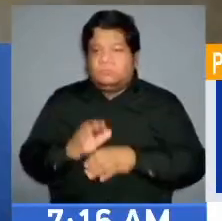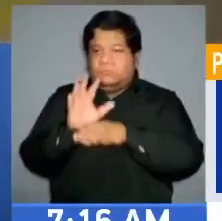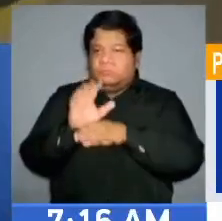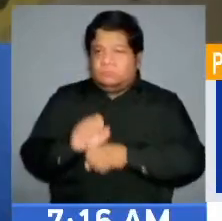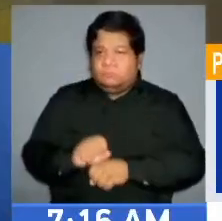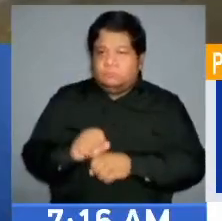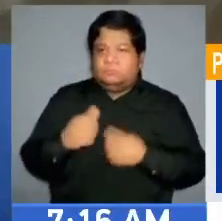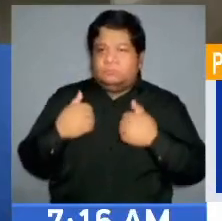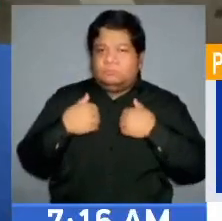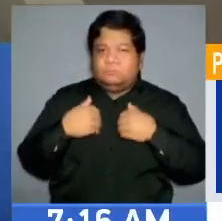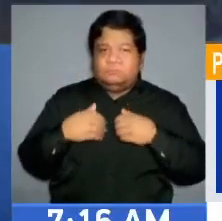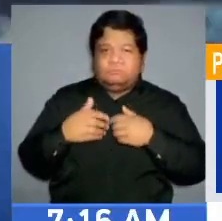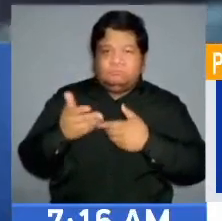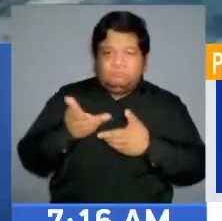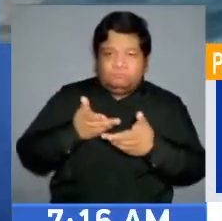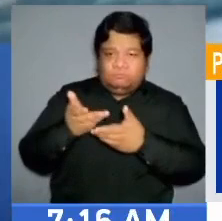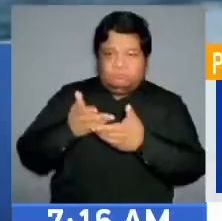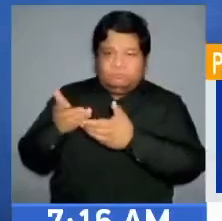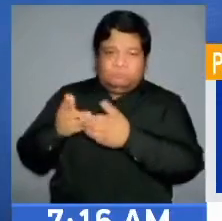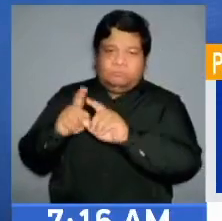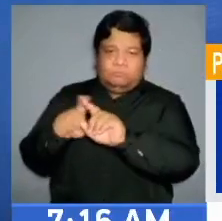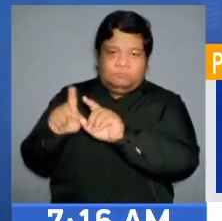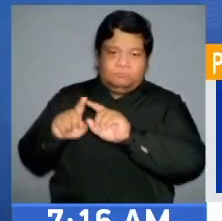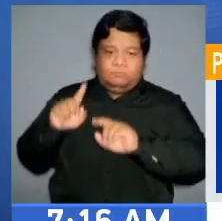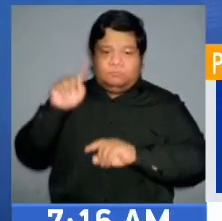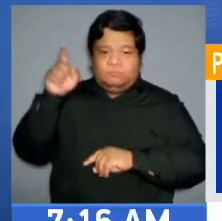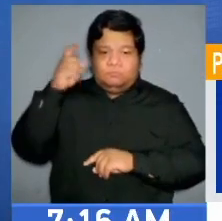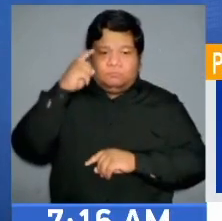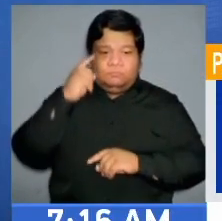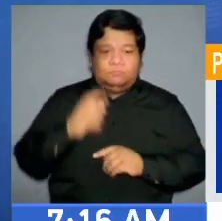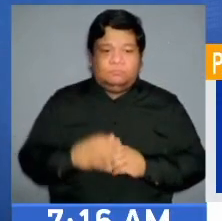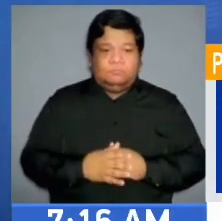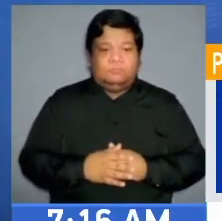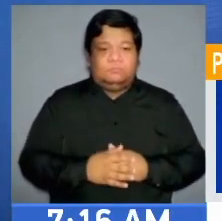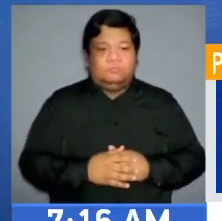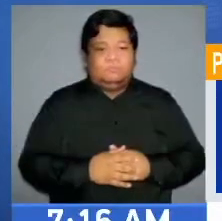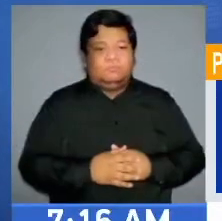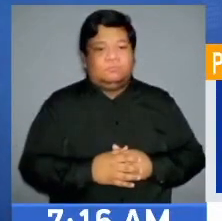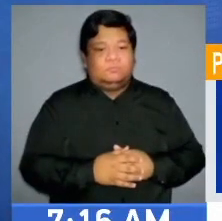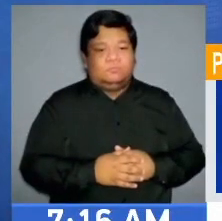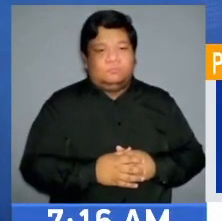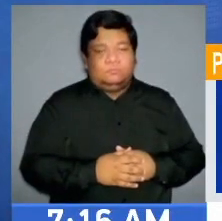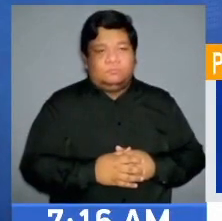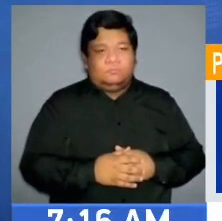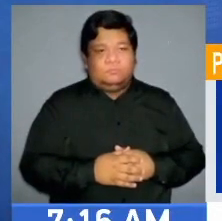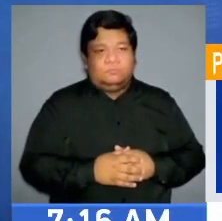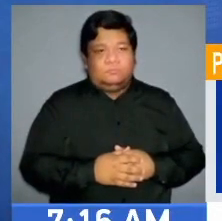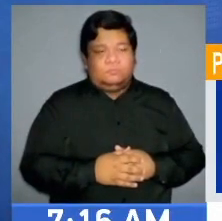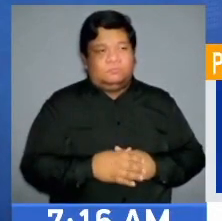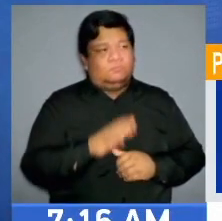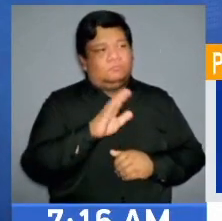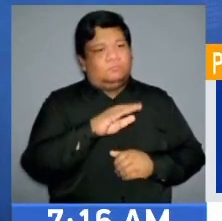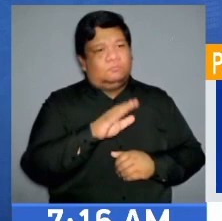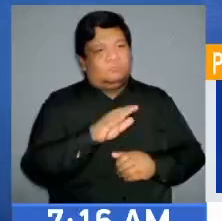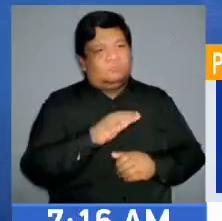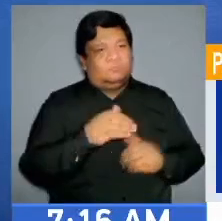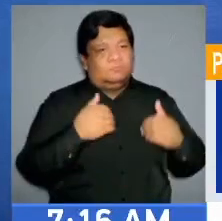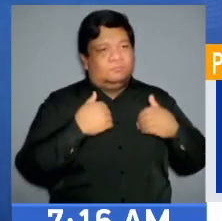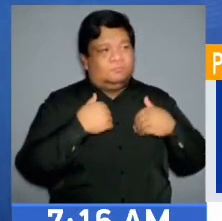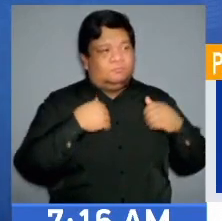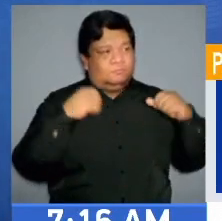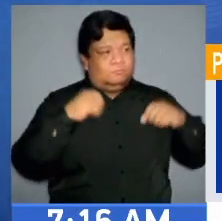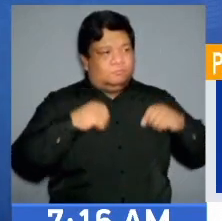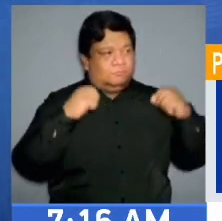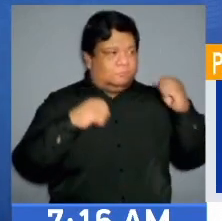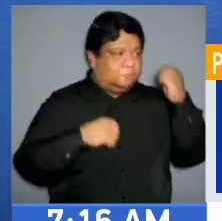pamahalaan. Apo. At inaantabayanan po yung sinasabing hostage deal sa pagitan ng Israel at Hamas. May impormasyon